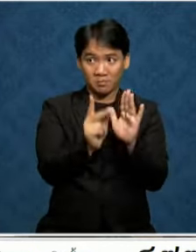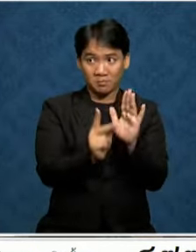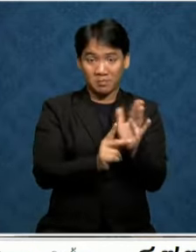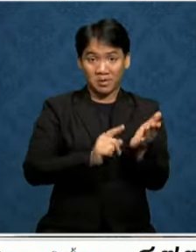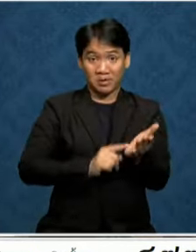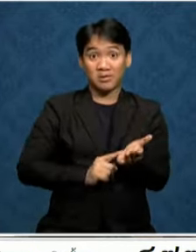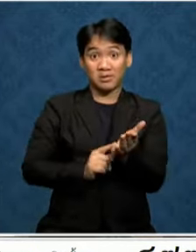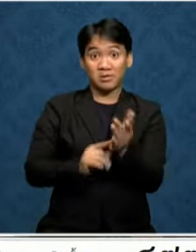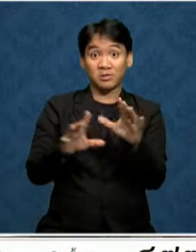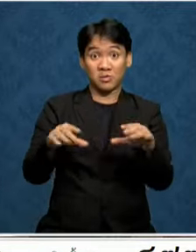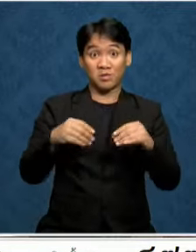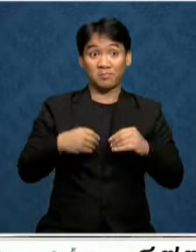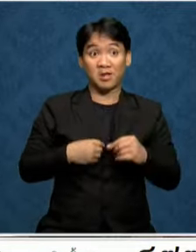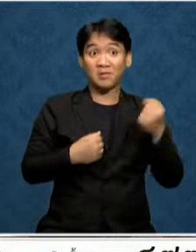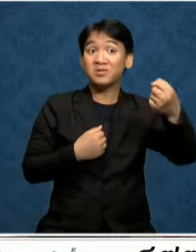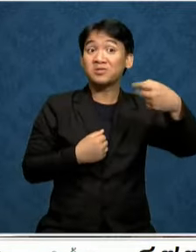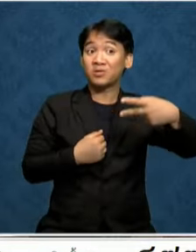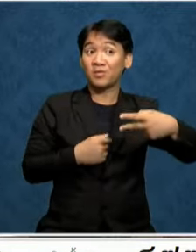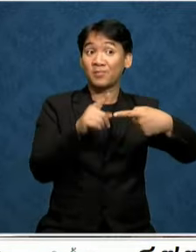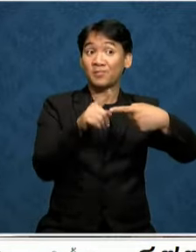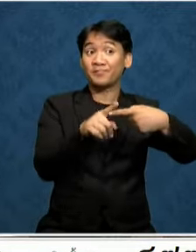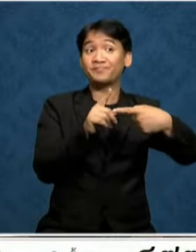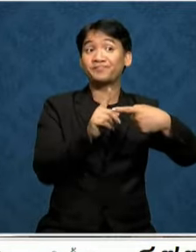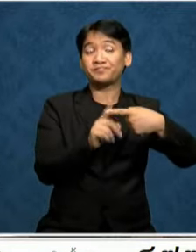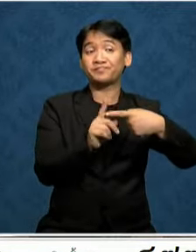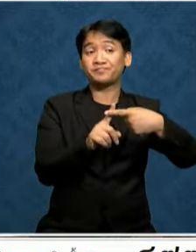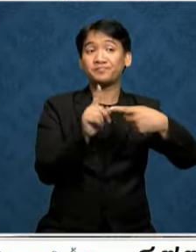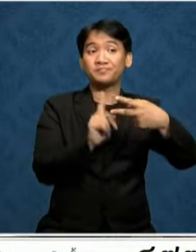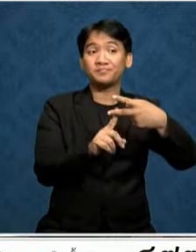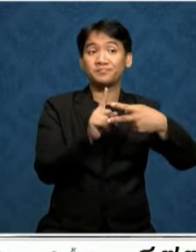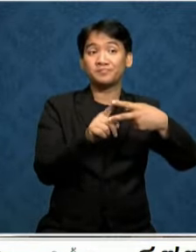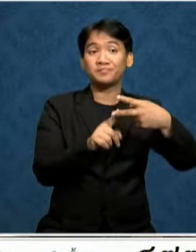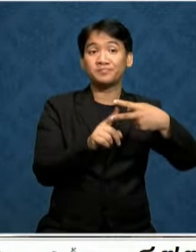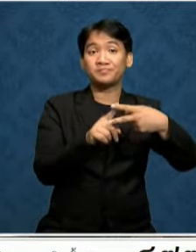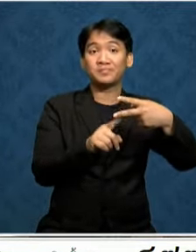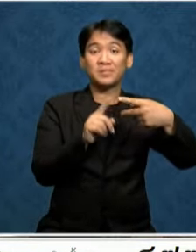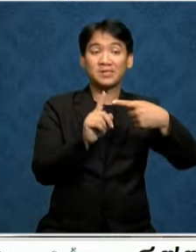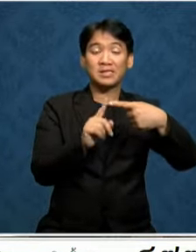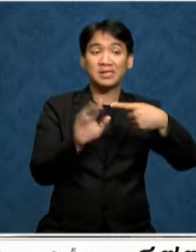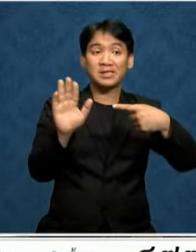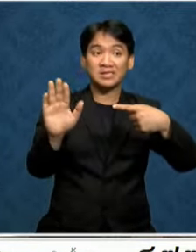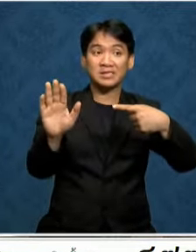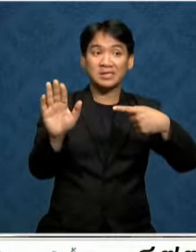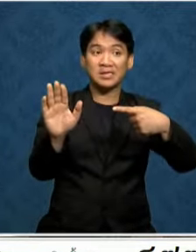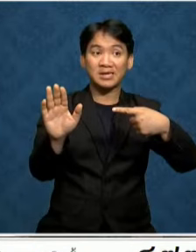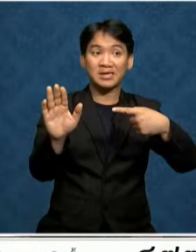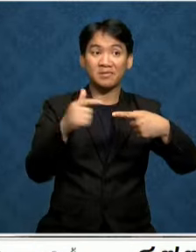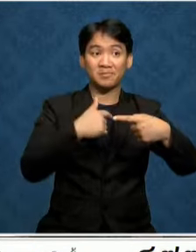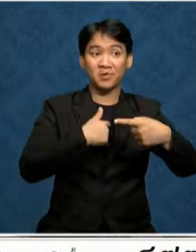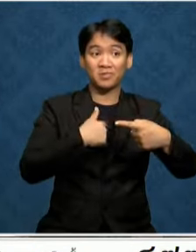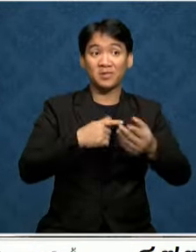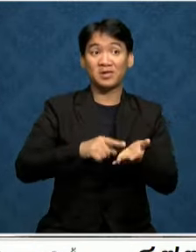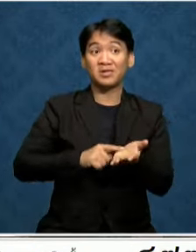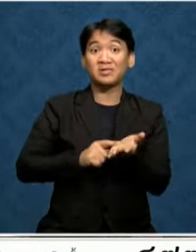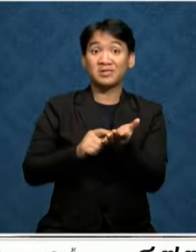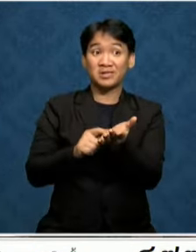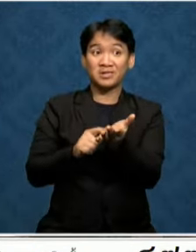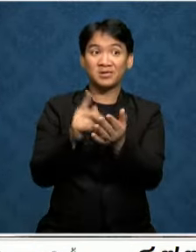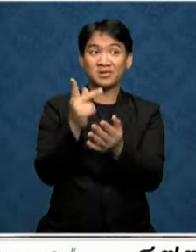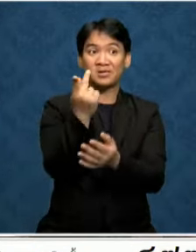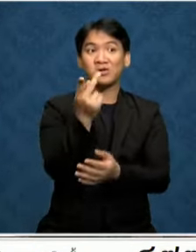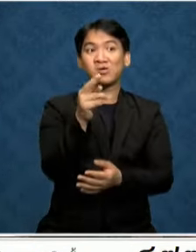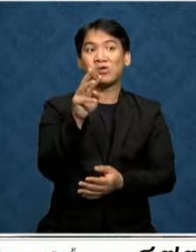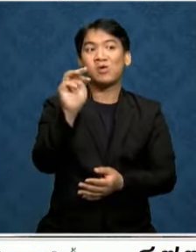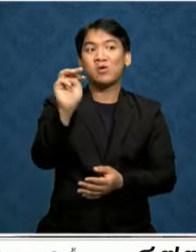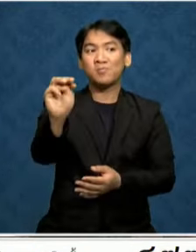ตามต้นนะครับด้วยเหตุที่ร่างของท่านธัญวัฒน์เนี่ยมาใหม่ผมก็อยากเสนอว่าจริงๆครม.เสนอรับไป